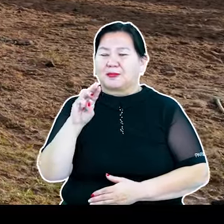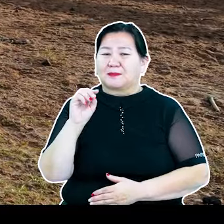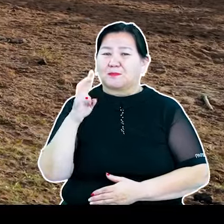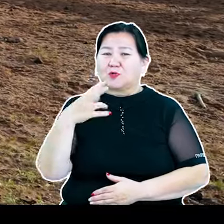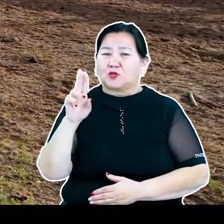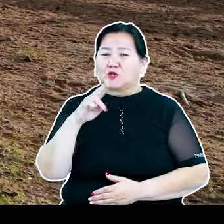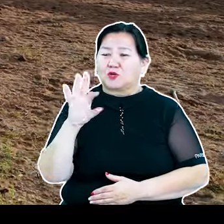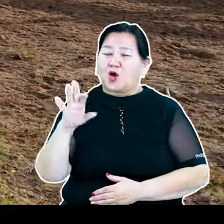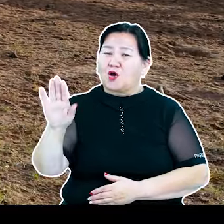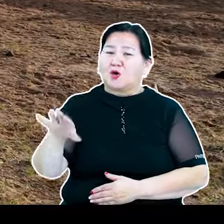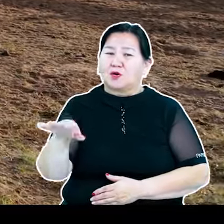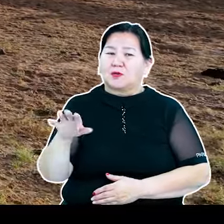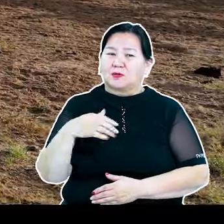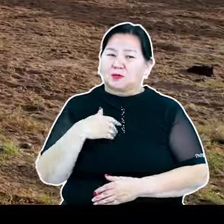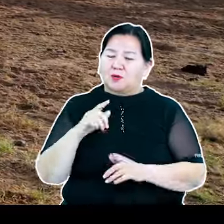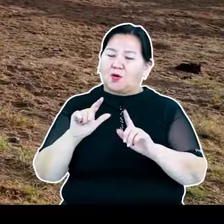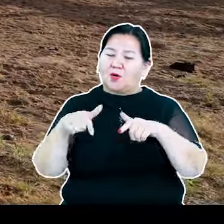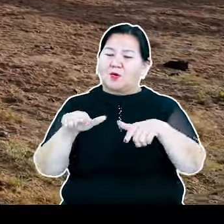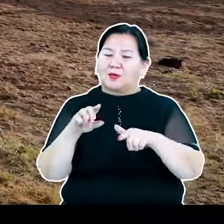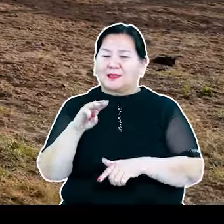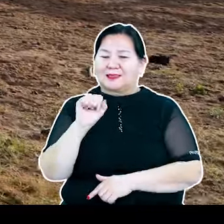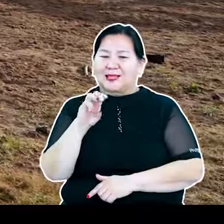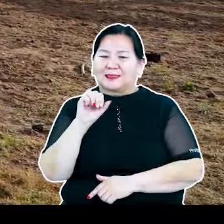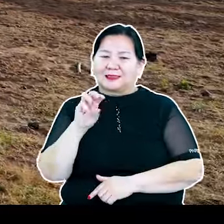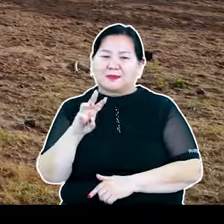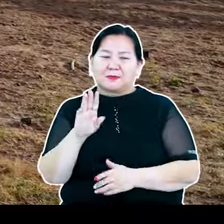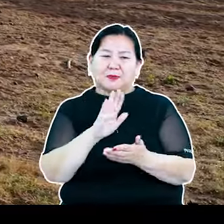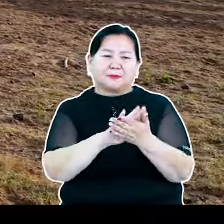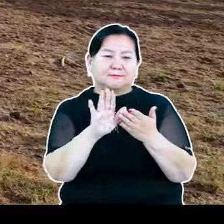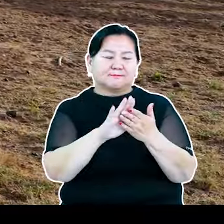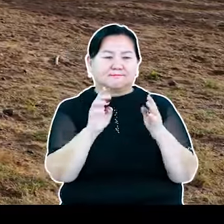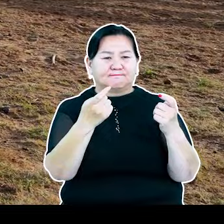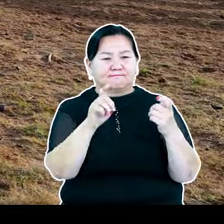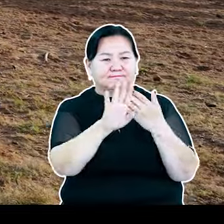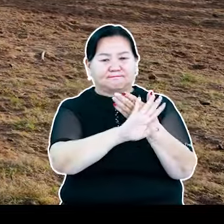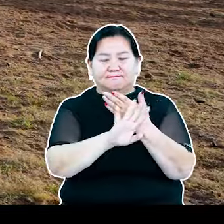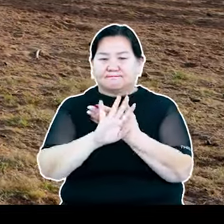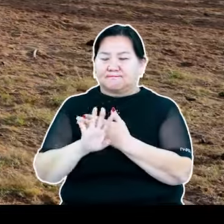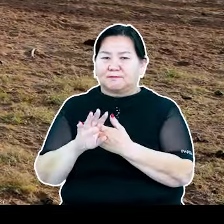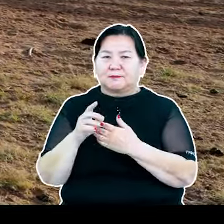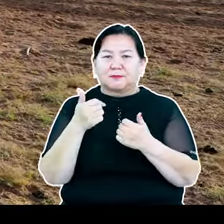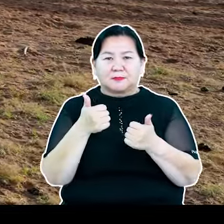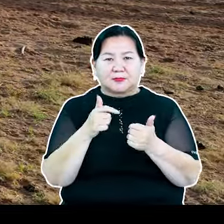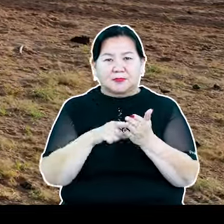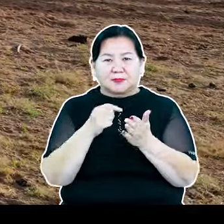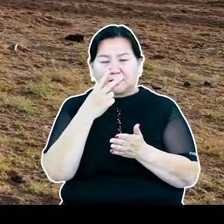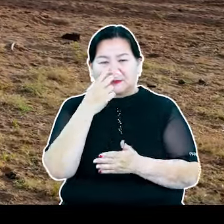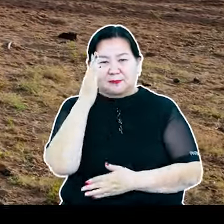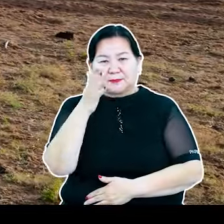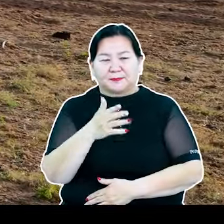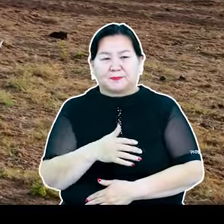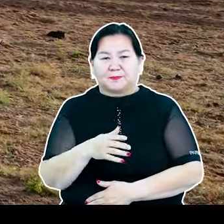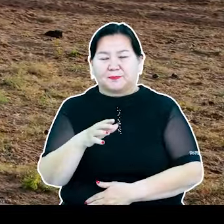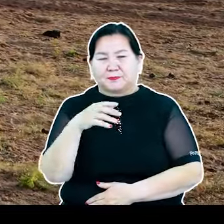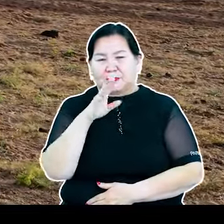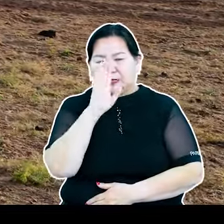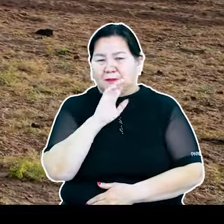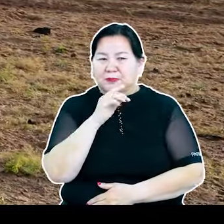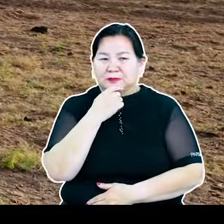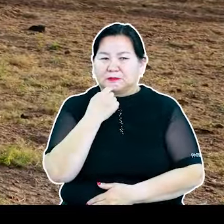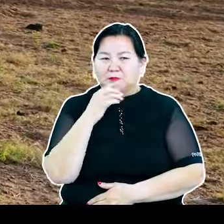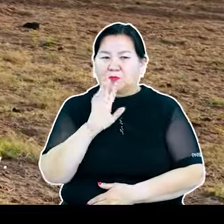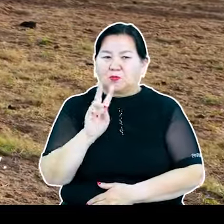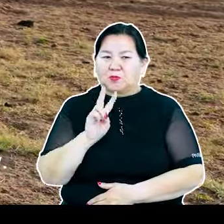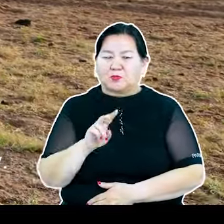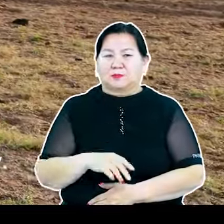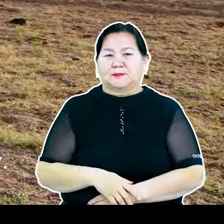Баталдаа. Ерөн бүгдээрээ голынхаа татан мэсэгт мод тавьчихвал ус татрах нь багсаж миний зүудэнд харагдсан шиг амар юм болохгүй